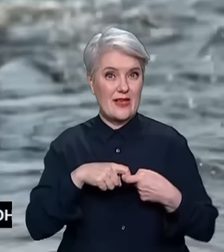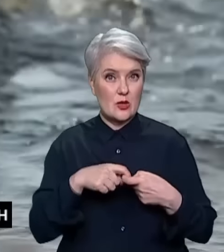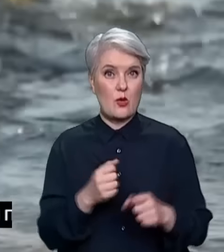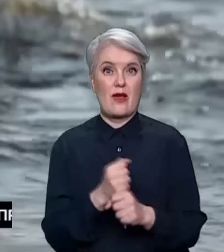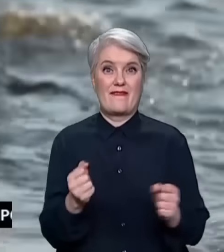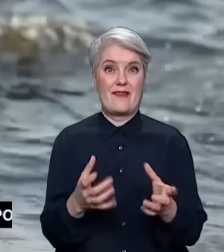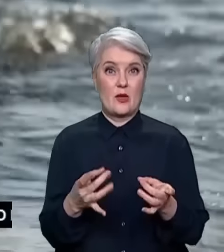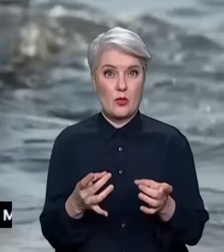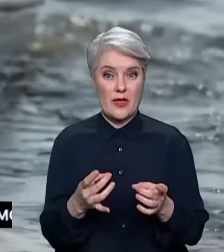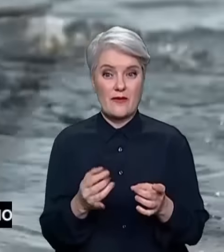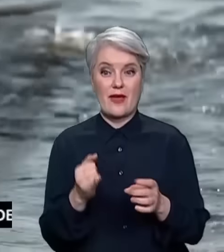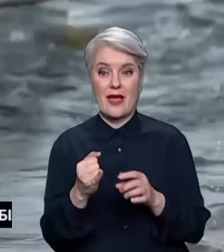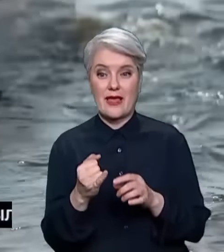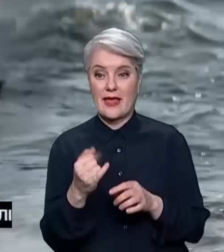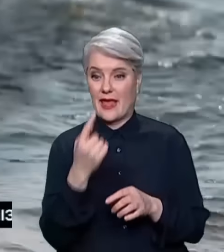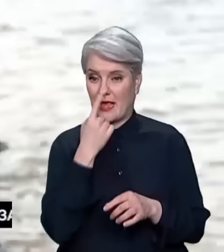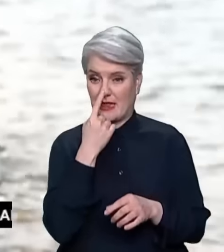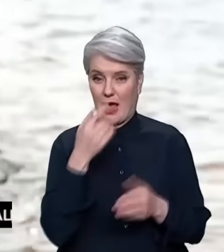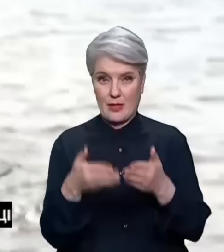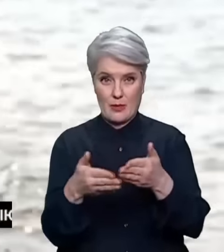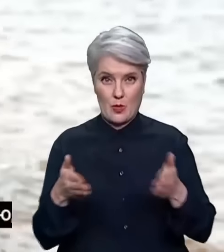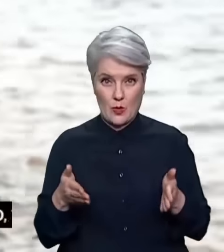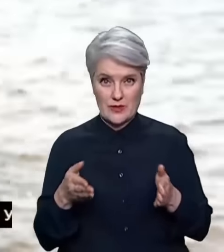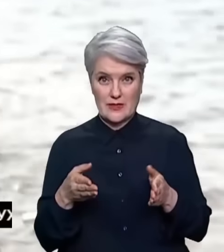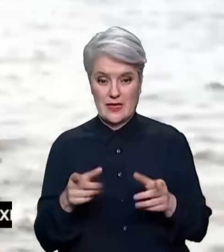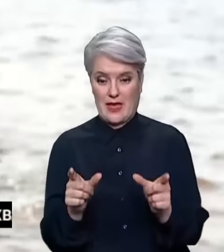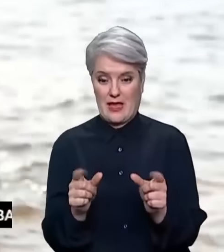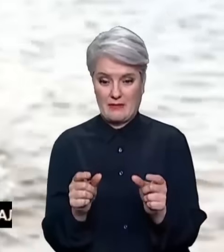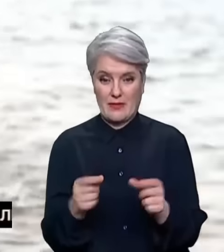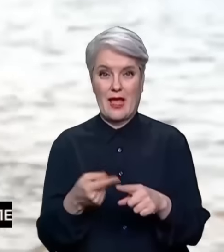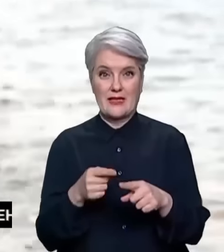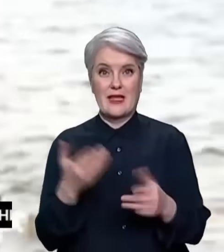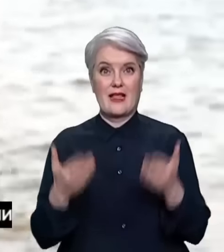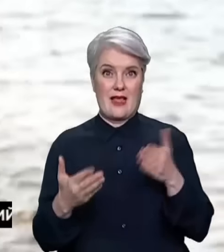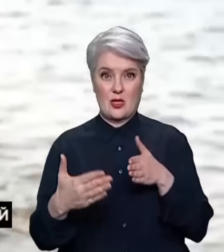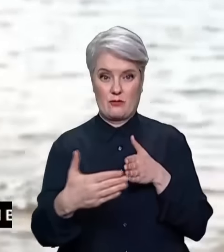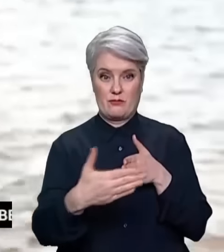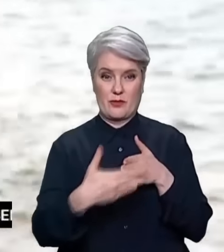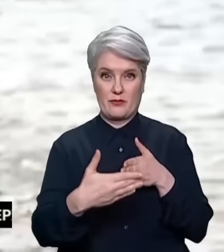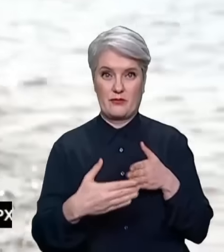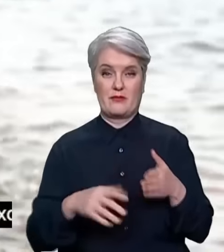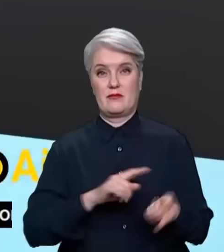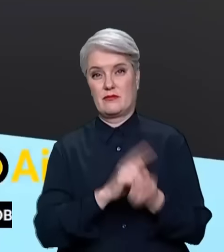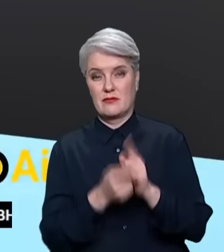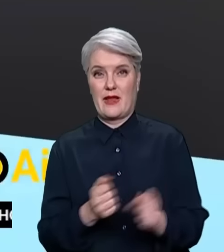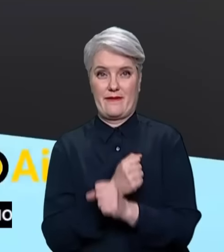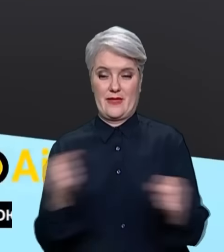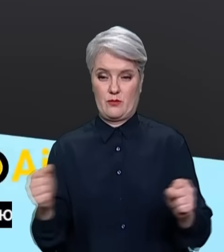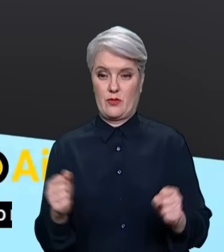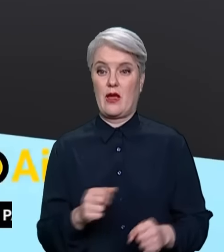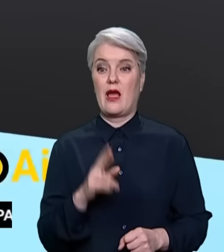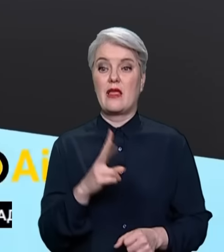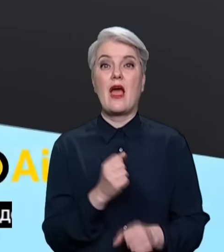і попереду такий собі натискний механізм, який при зіткненні із бортами російських кораблів призводить до вибуху.